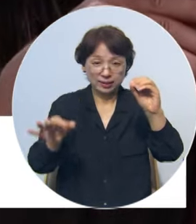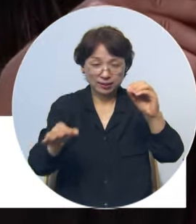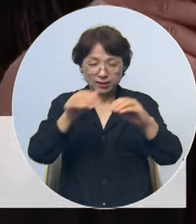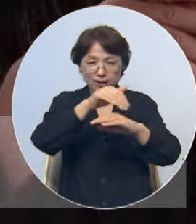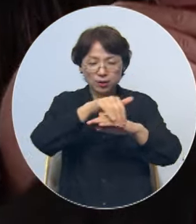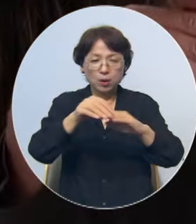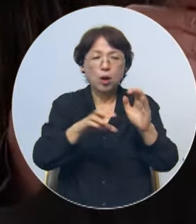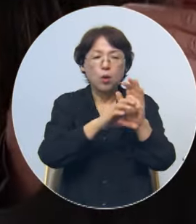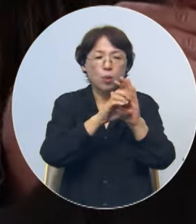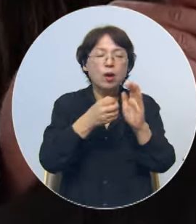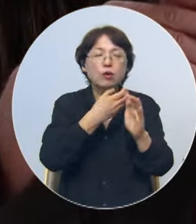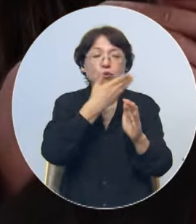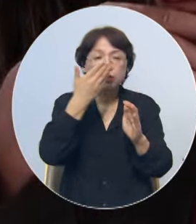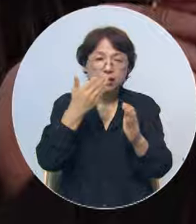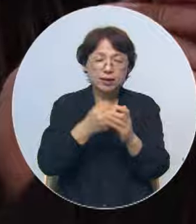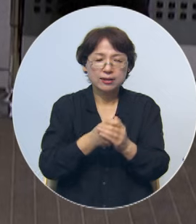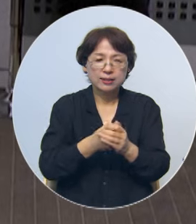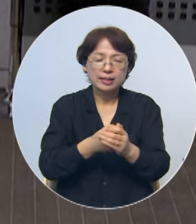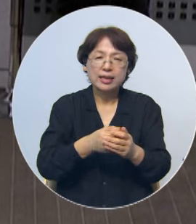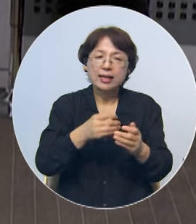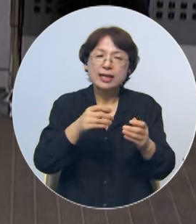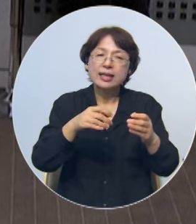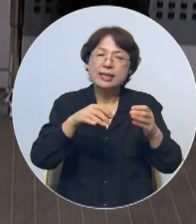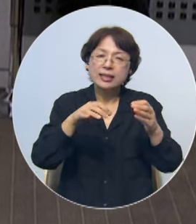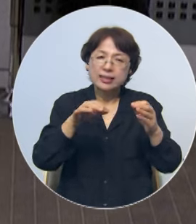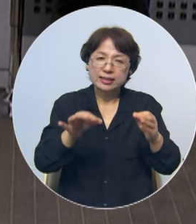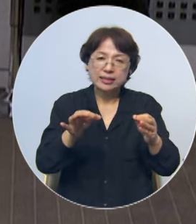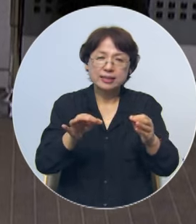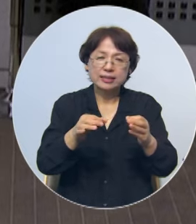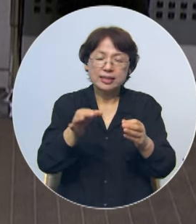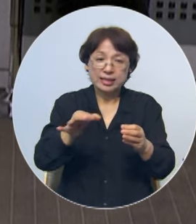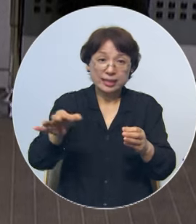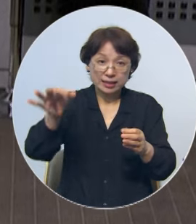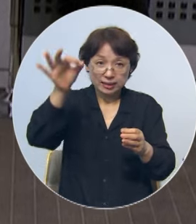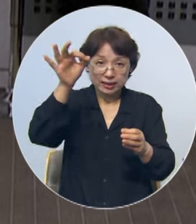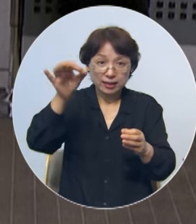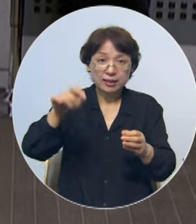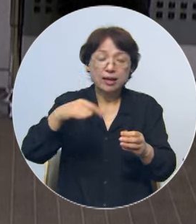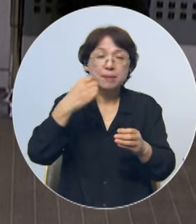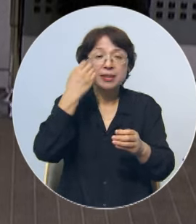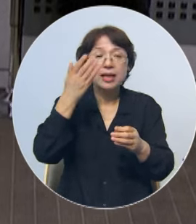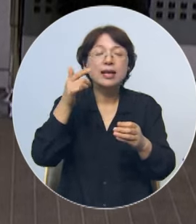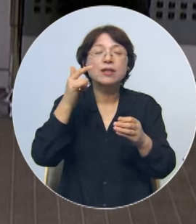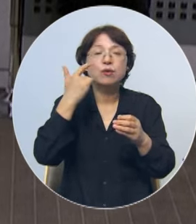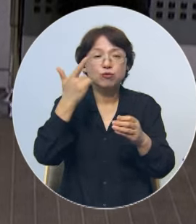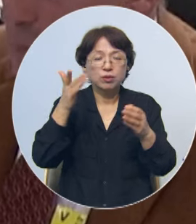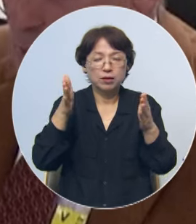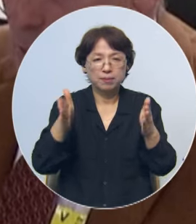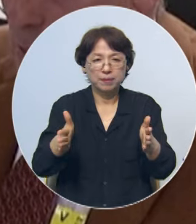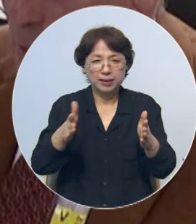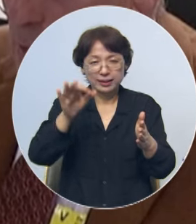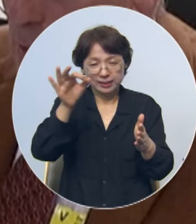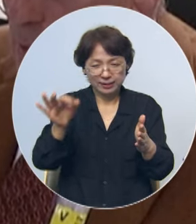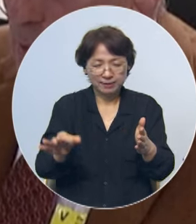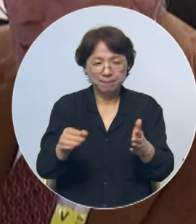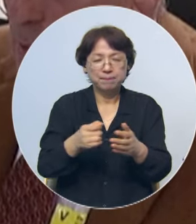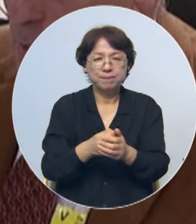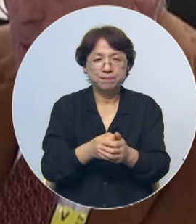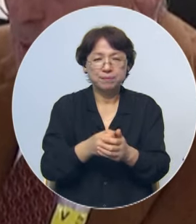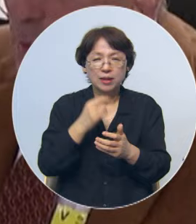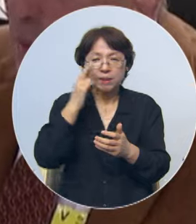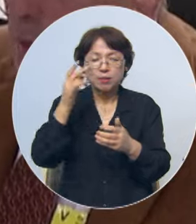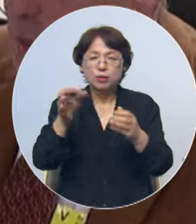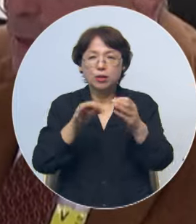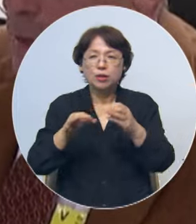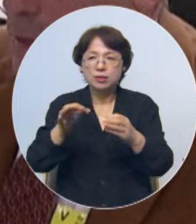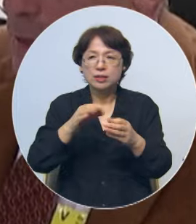코로나19 유행으로 급격히 금리를 높인 이후 4년 반 만에 인하 조치입니다. 제롬 파월 연준 의장은 그동안 미국 경제를